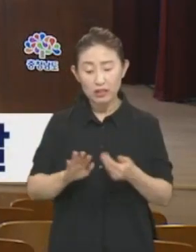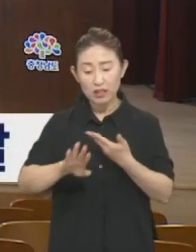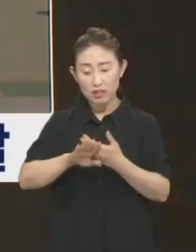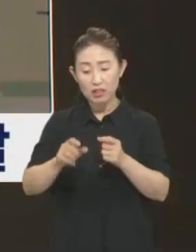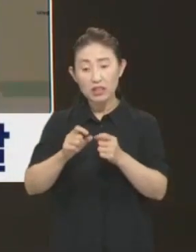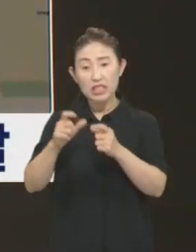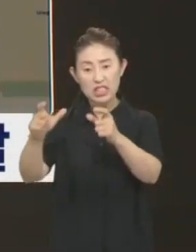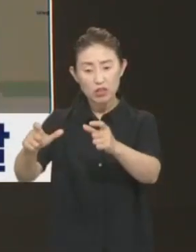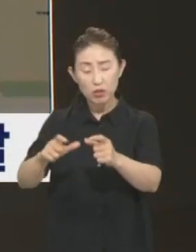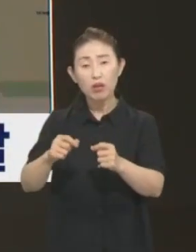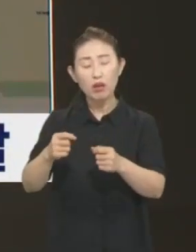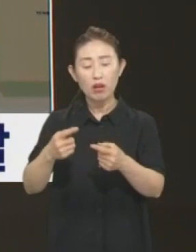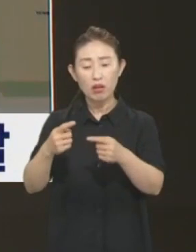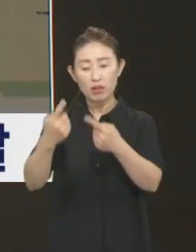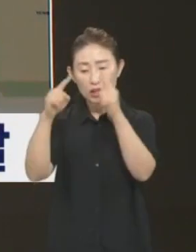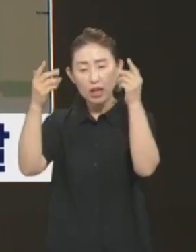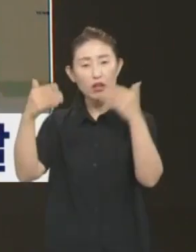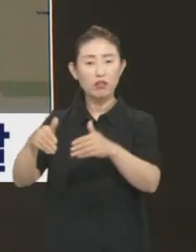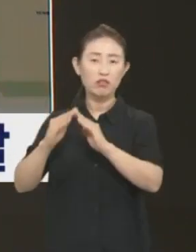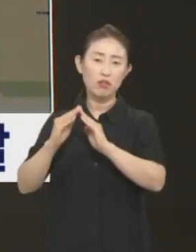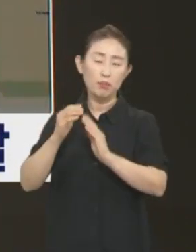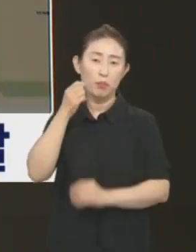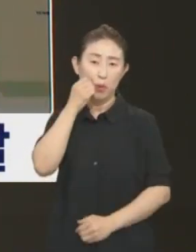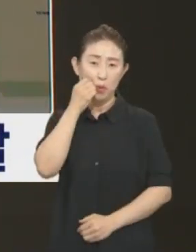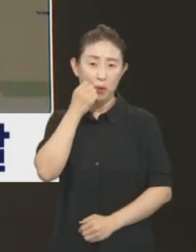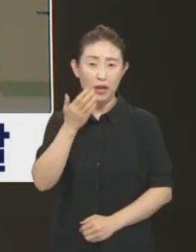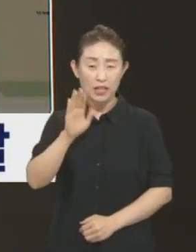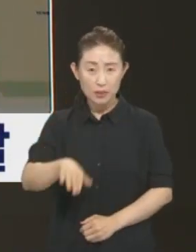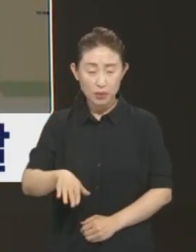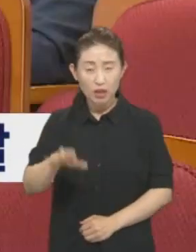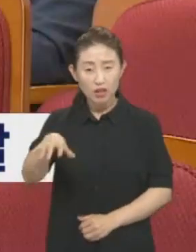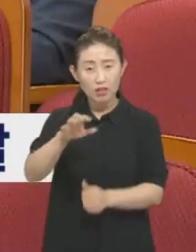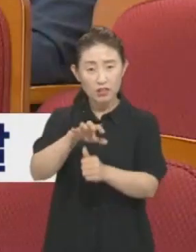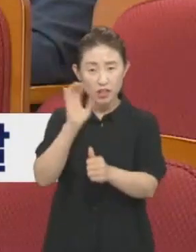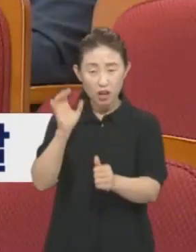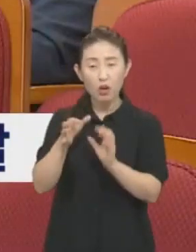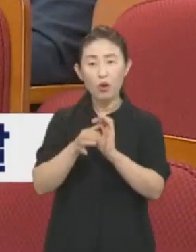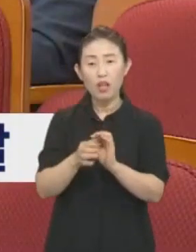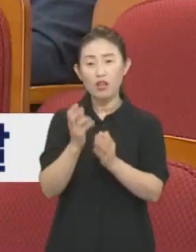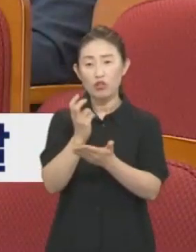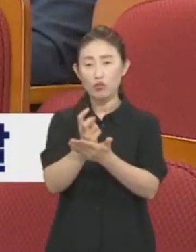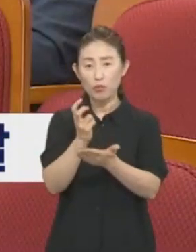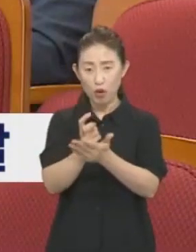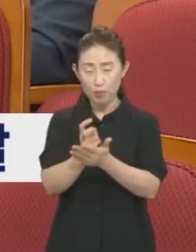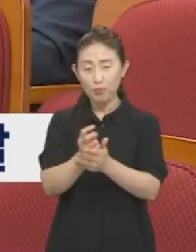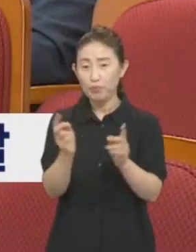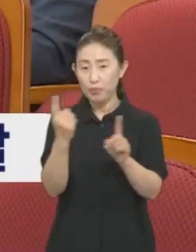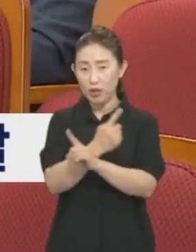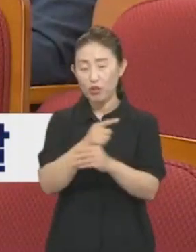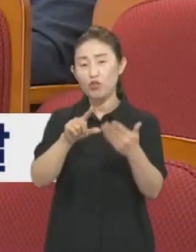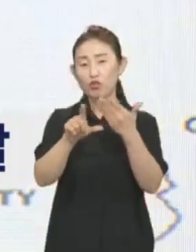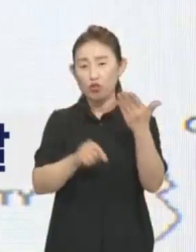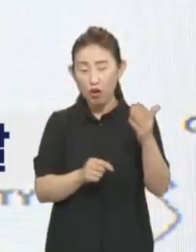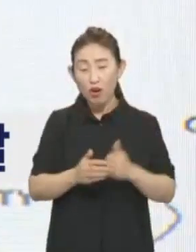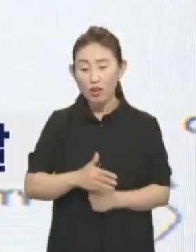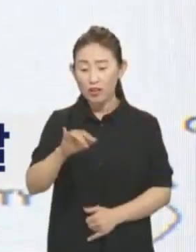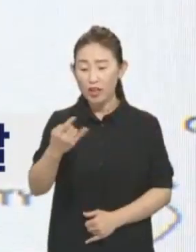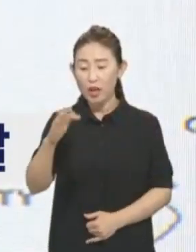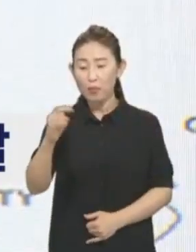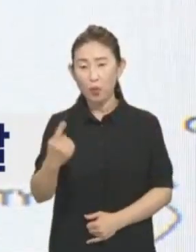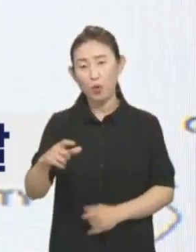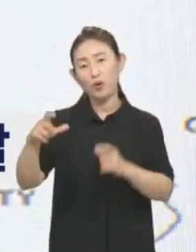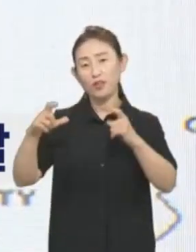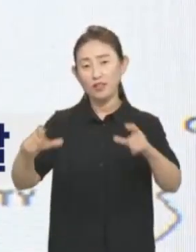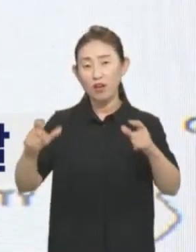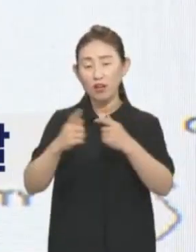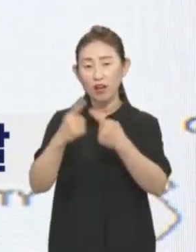진출이 불가능했지만 지역 제한을 해제하도록 하는 내용의 시행령 개정이 9월 예정돼 있어서 내포 캠퍼스 조성의